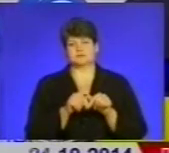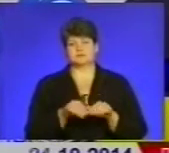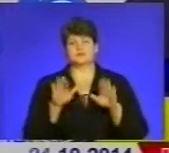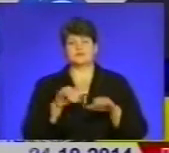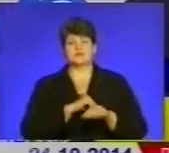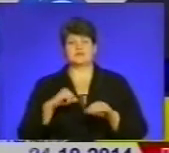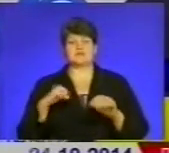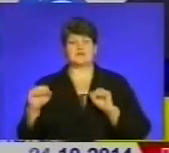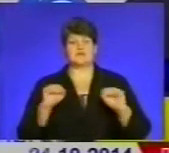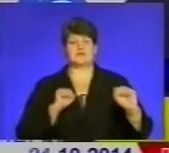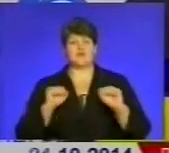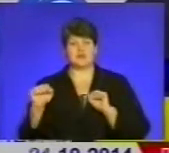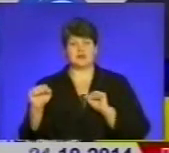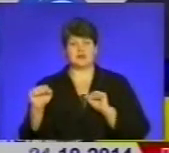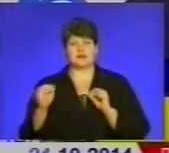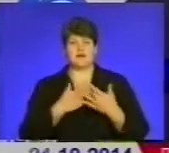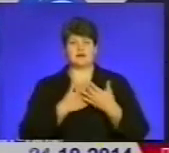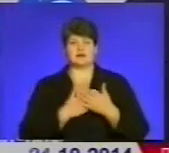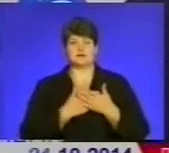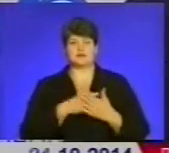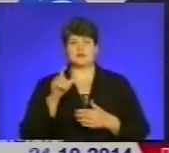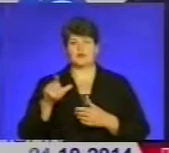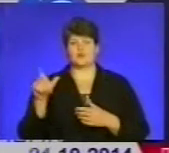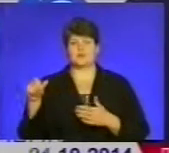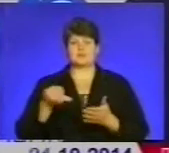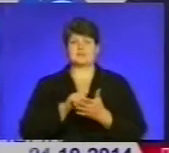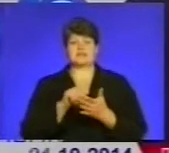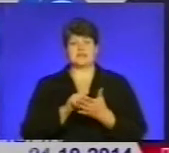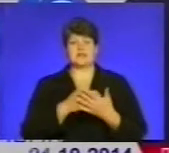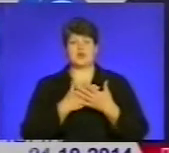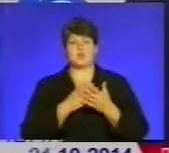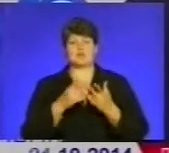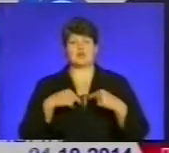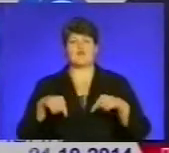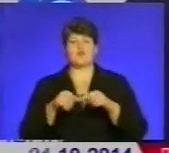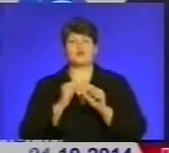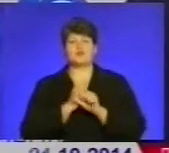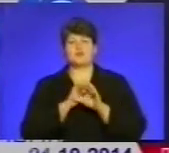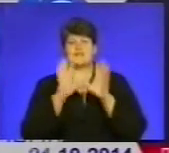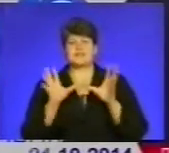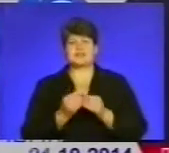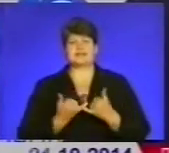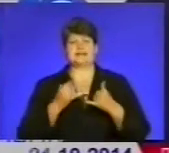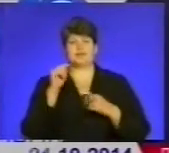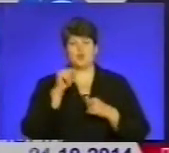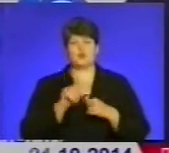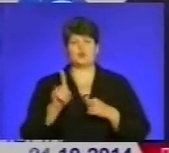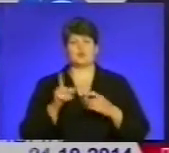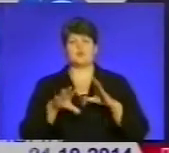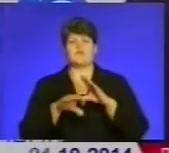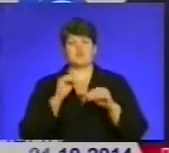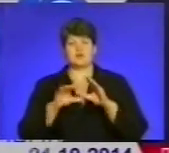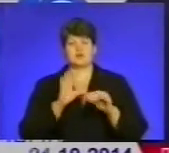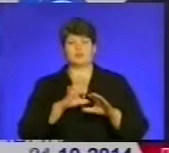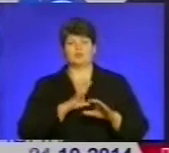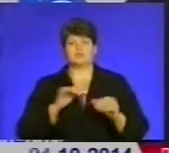місцевого самоврядування, активні громадяни, представники громадських формувань зроблять все для того, щоб вибори пройшли в